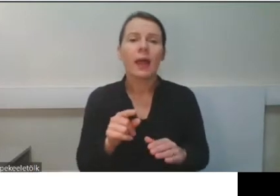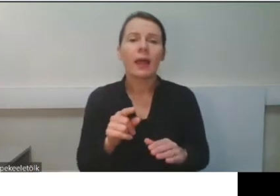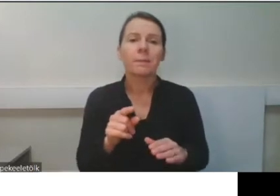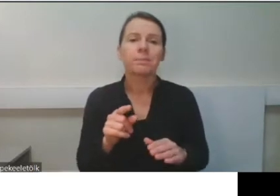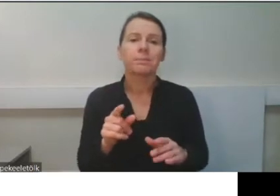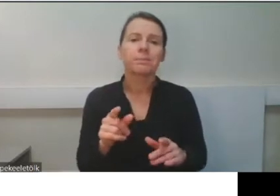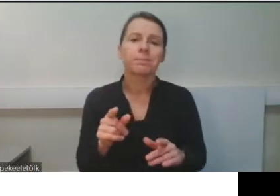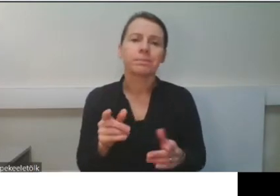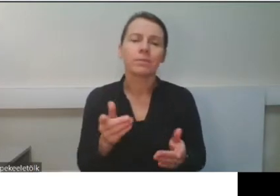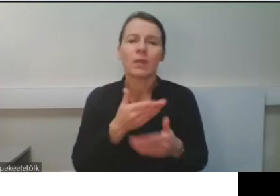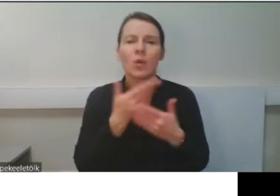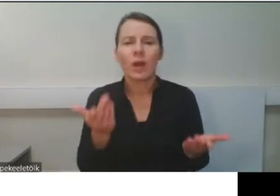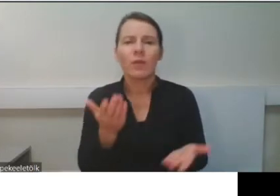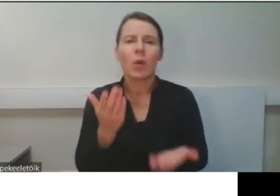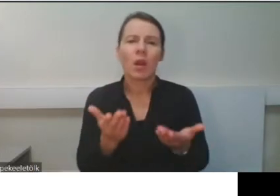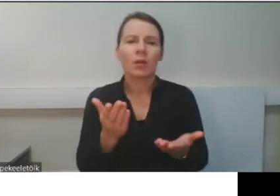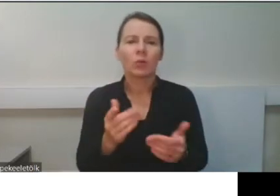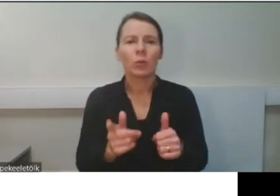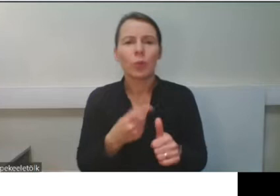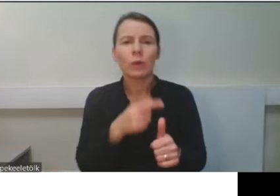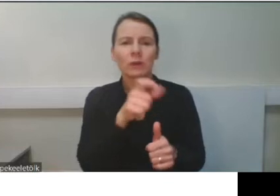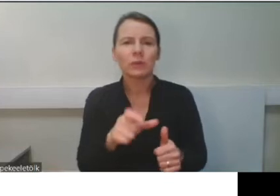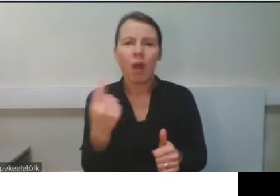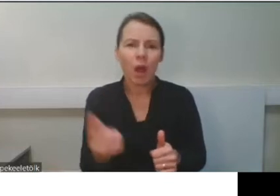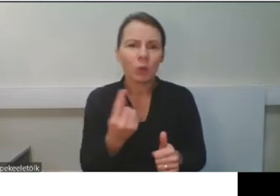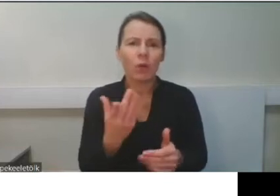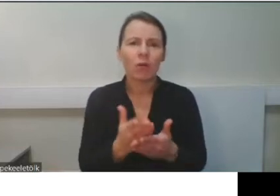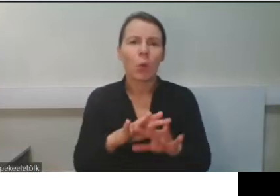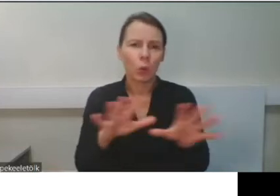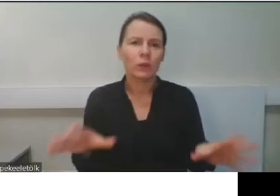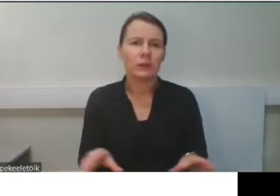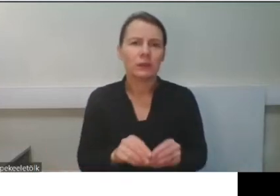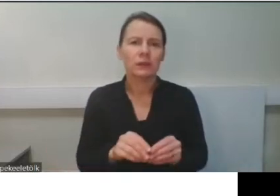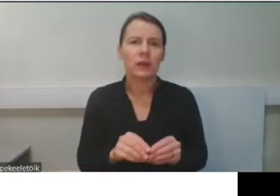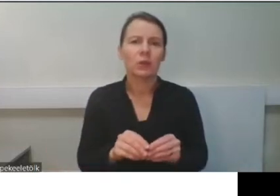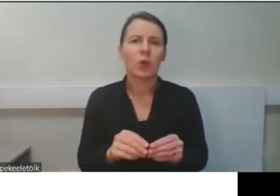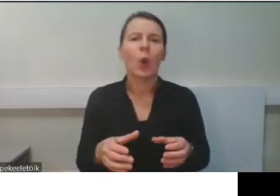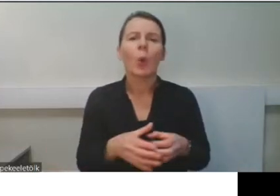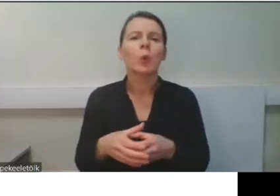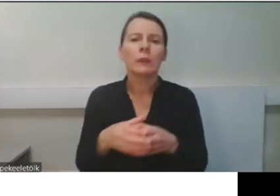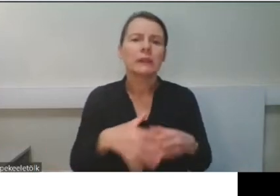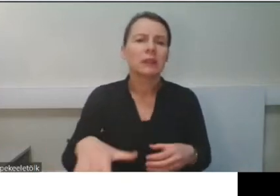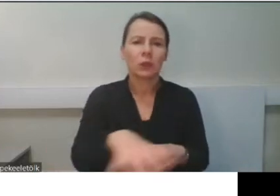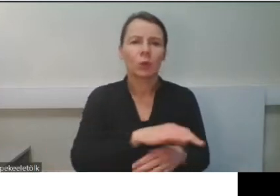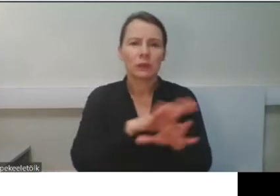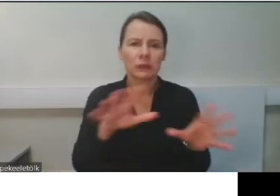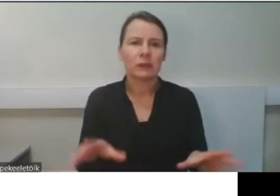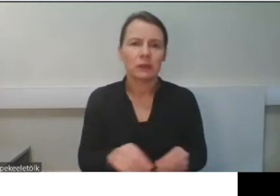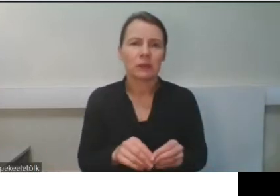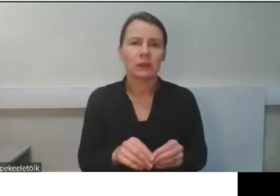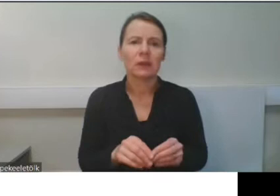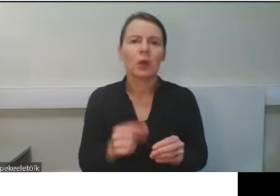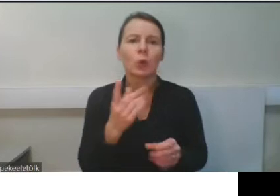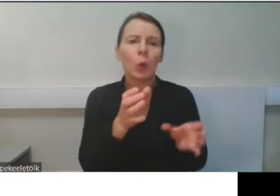saab , et puuetega inimeste , kellel on siis puue ametlikult Sotsiaalkindlustusameti järgi puue , et nende tööhõive määr